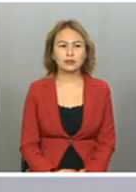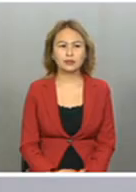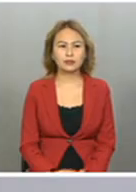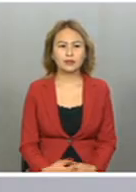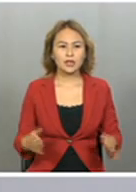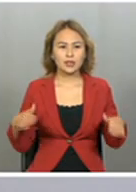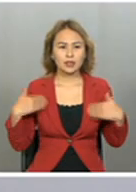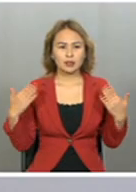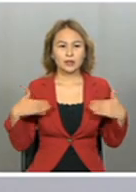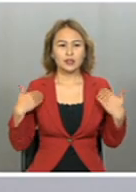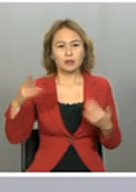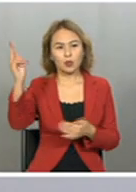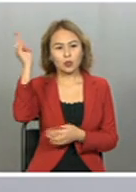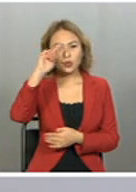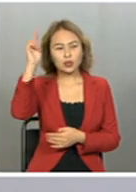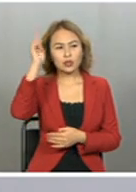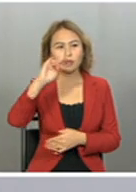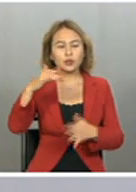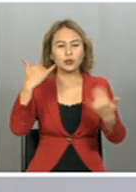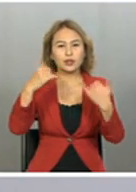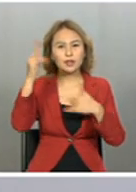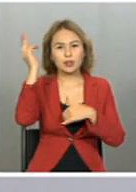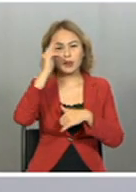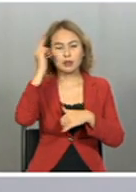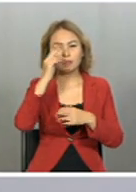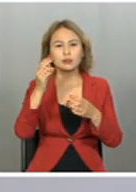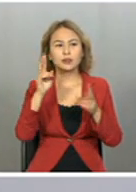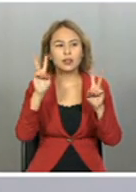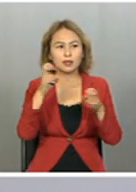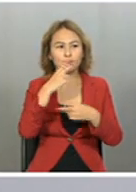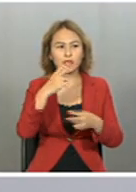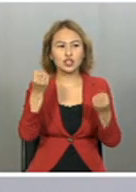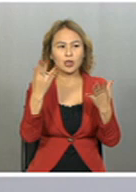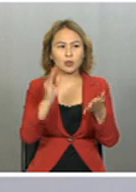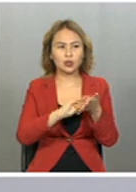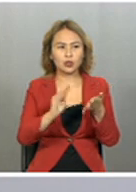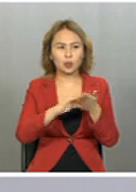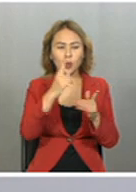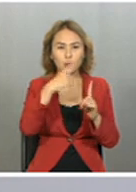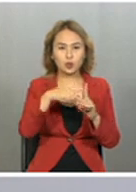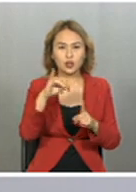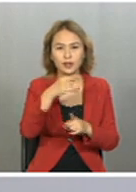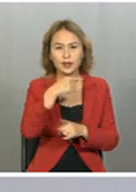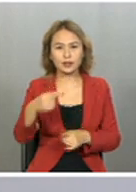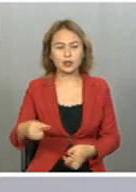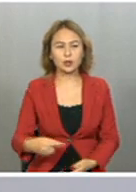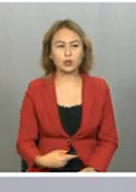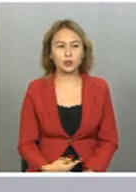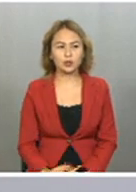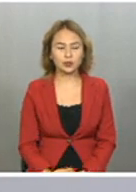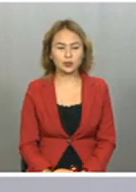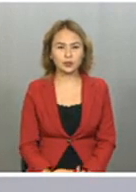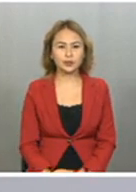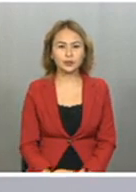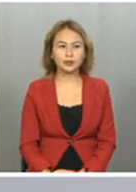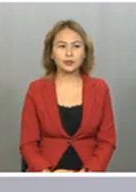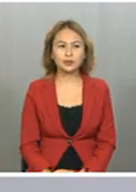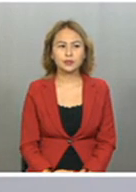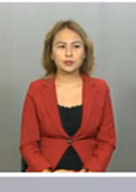Сәлеметсіздер ме, оқушылар? Бүгінгі сабағымыздың тақырыбы – жай бөлшектерді қосу және азайту.